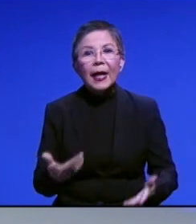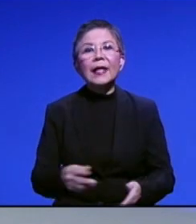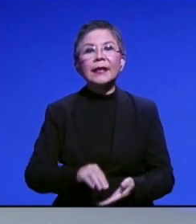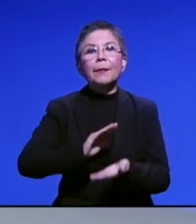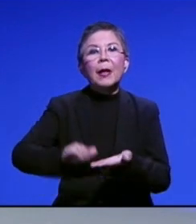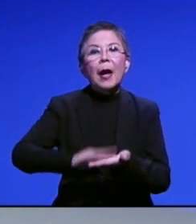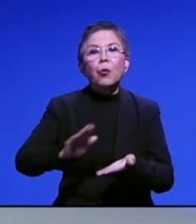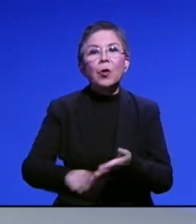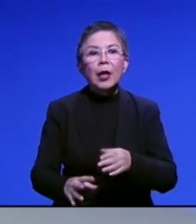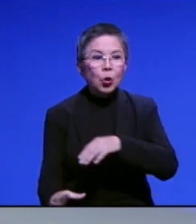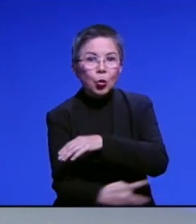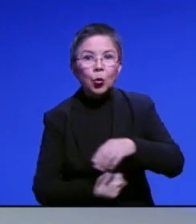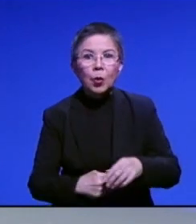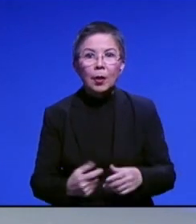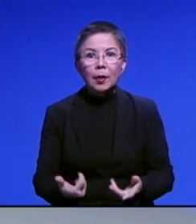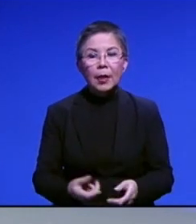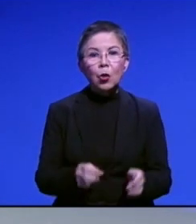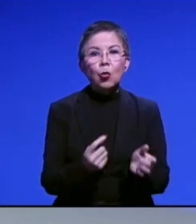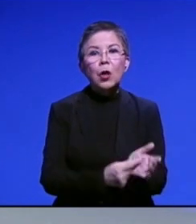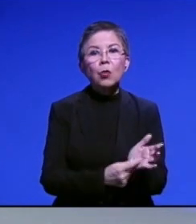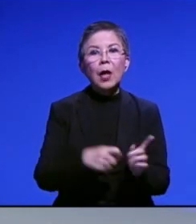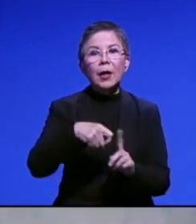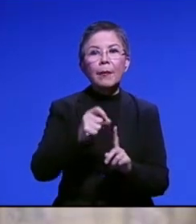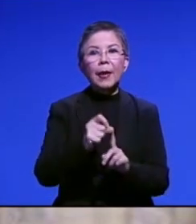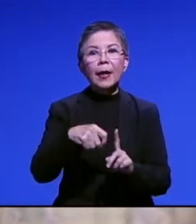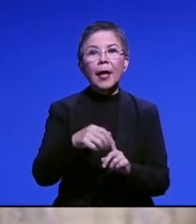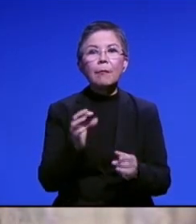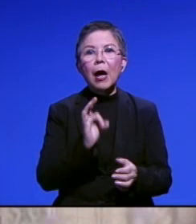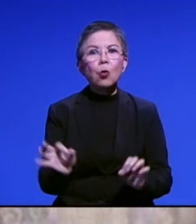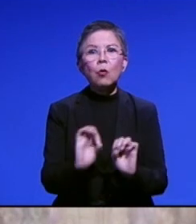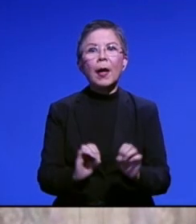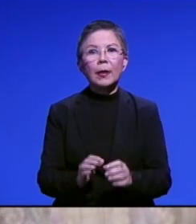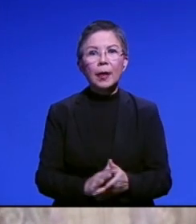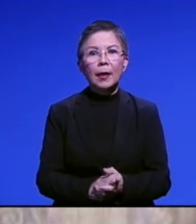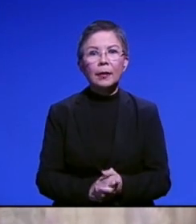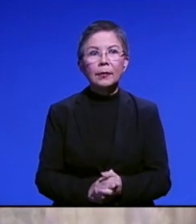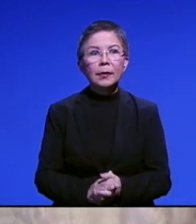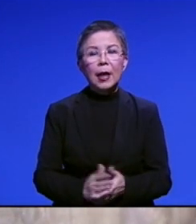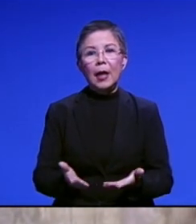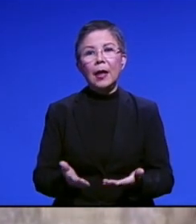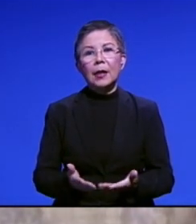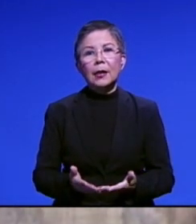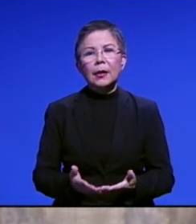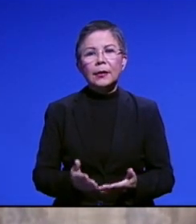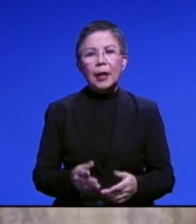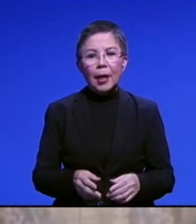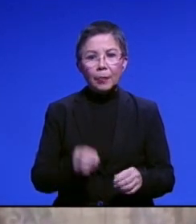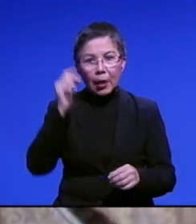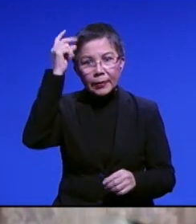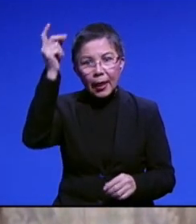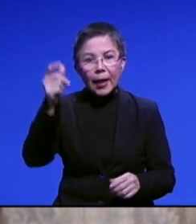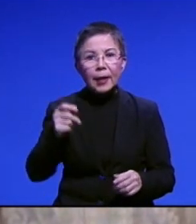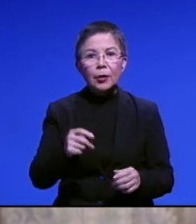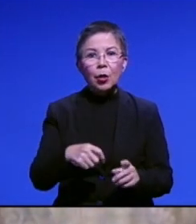Serta belum keluarnya perpu undang-undang KPK yang baru. Kalau masyarakat bergendak seperti itu ya dalam rancangan